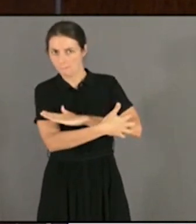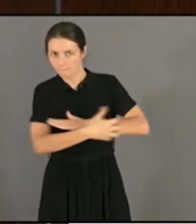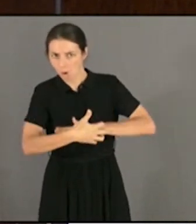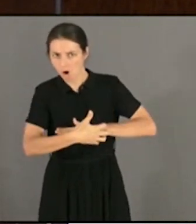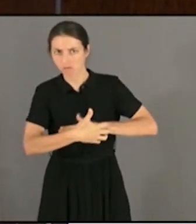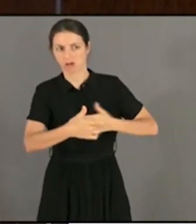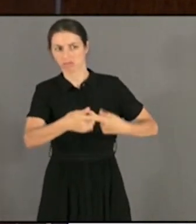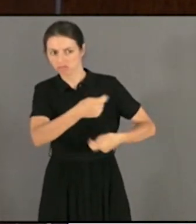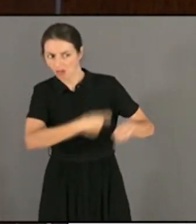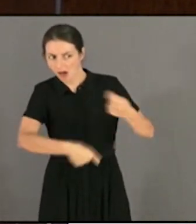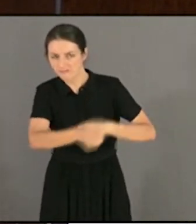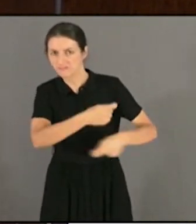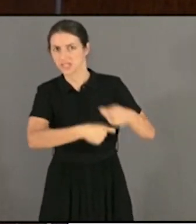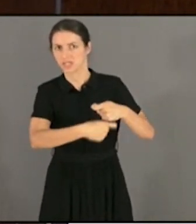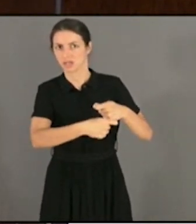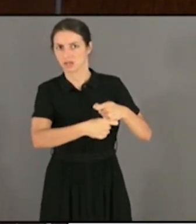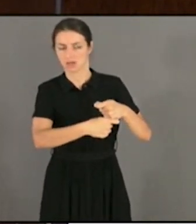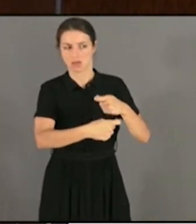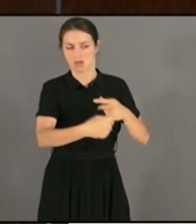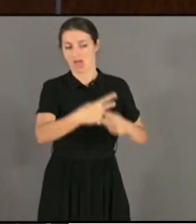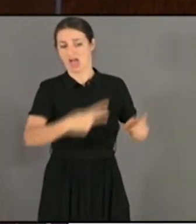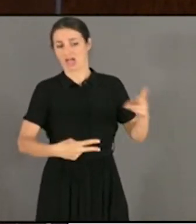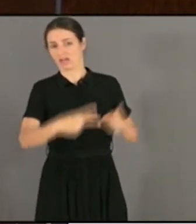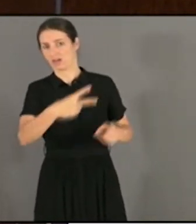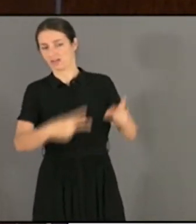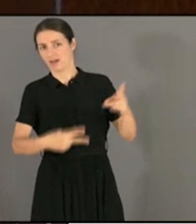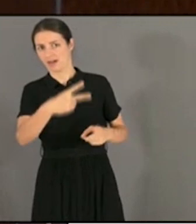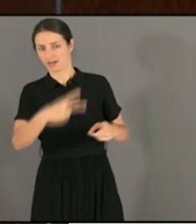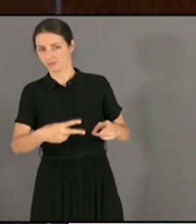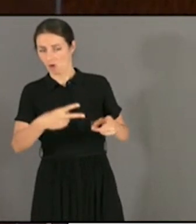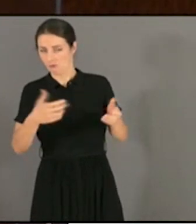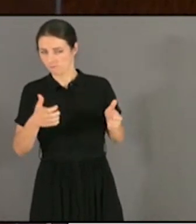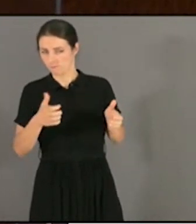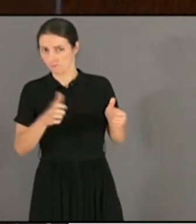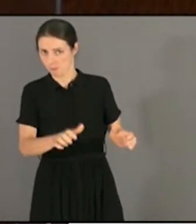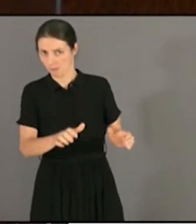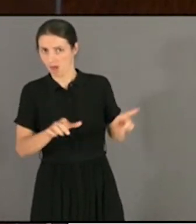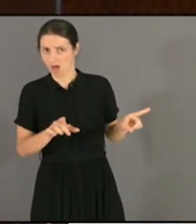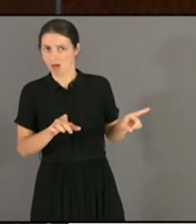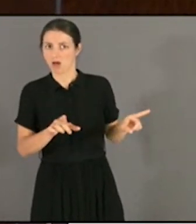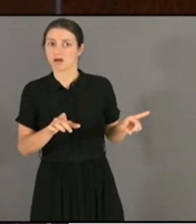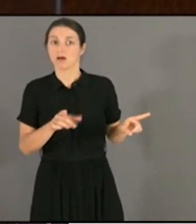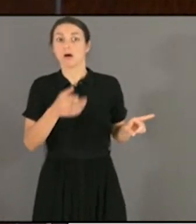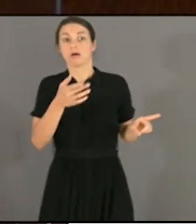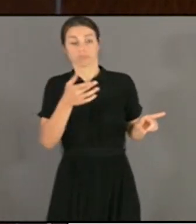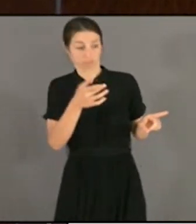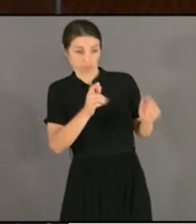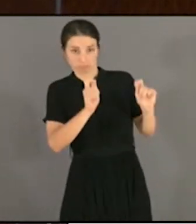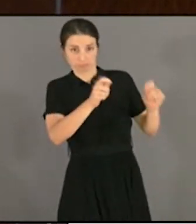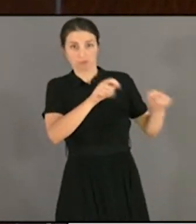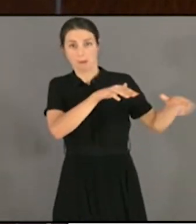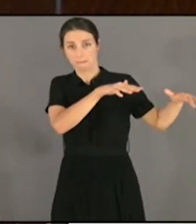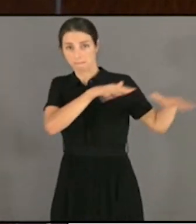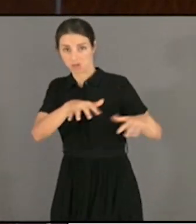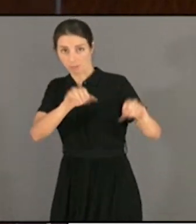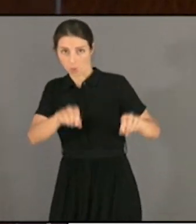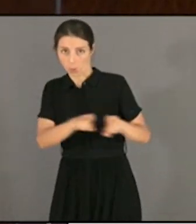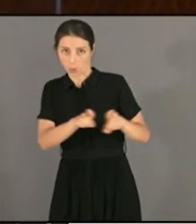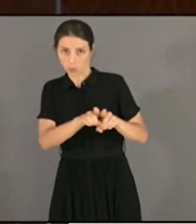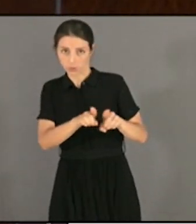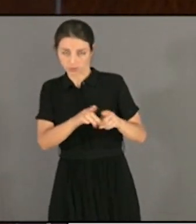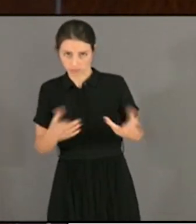avec ces individus issus de la communauté Rome, que l'on peut qualifier aussi de migrants. Je note que